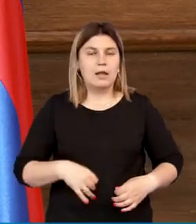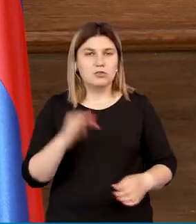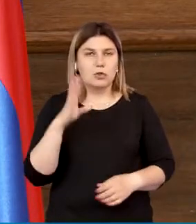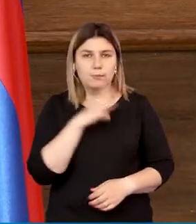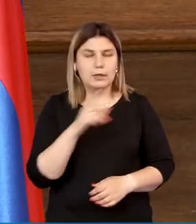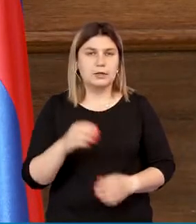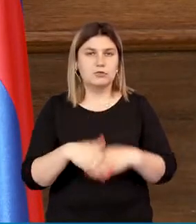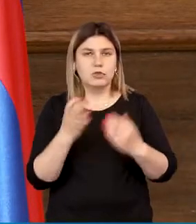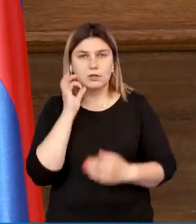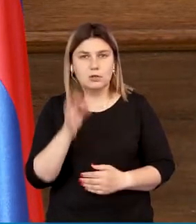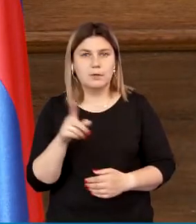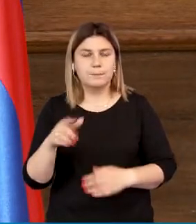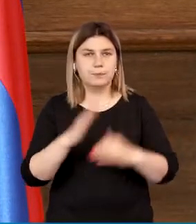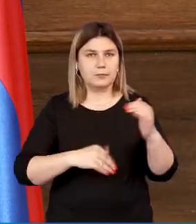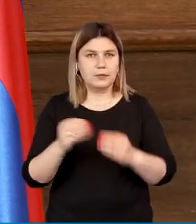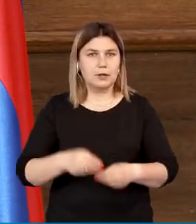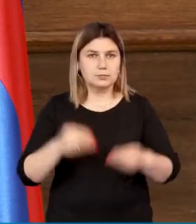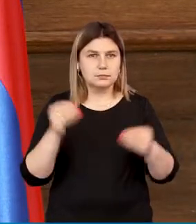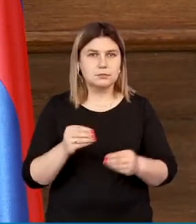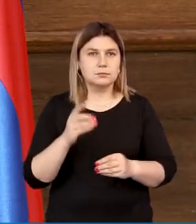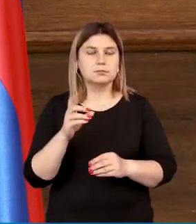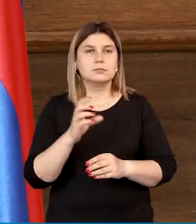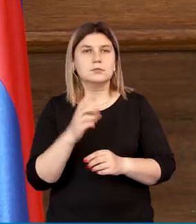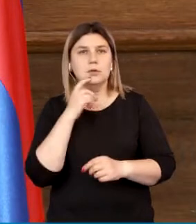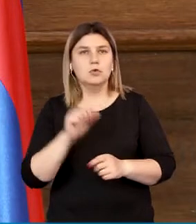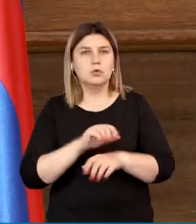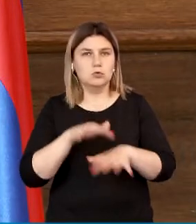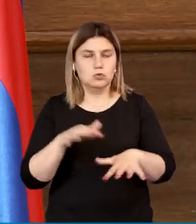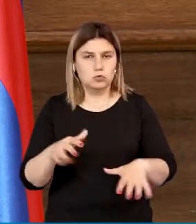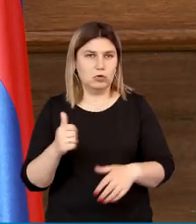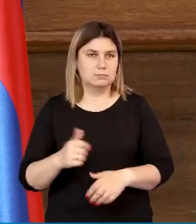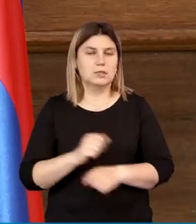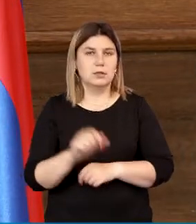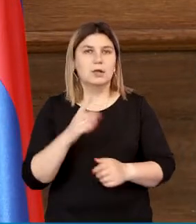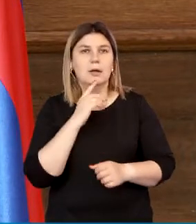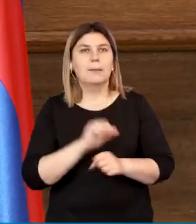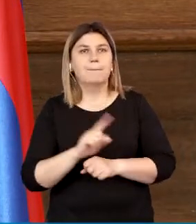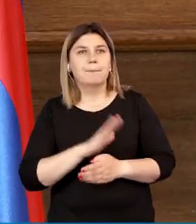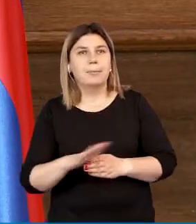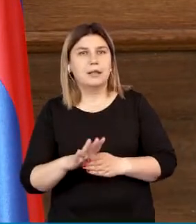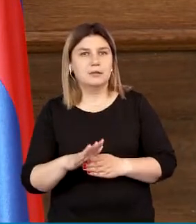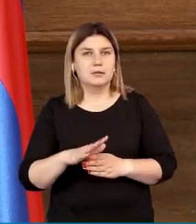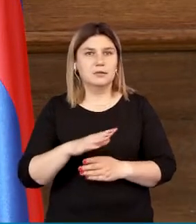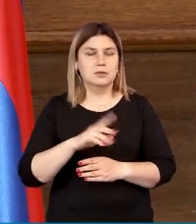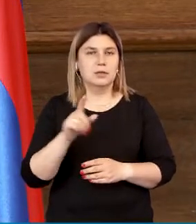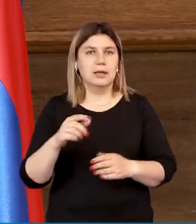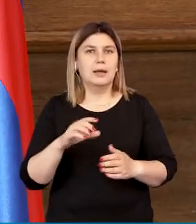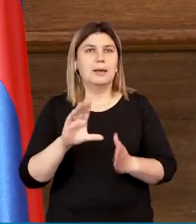panie prezydencie. Inwestycji komunikacyjnych jest w naszym mieście sporo i to się chwali. Bez sprawnego krwiobiegu miasto